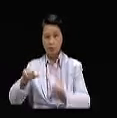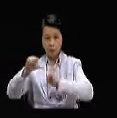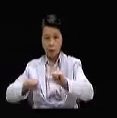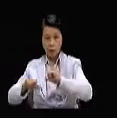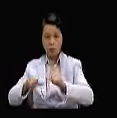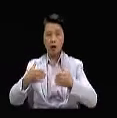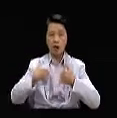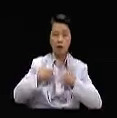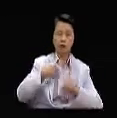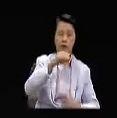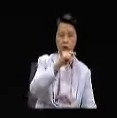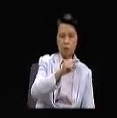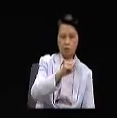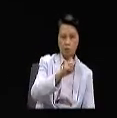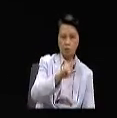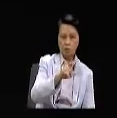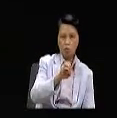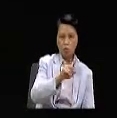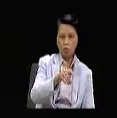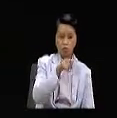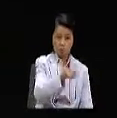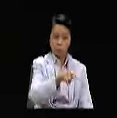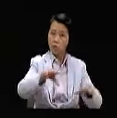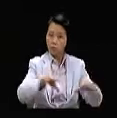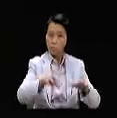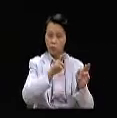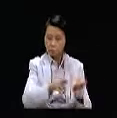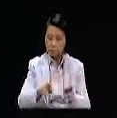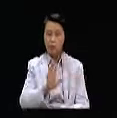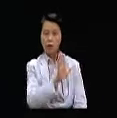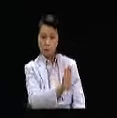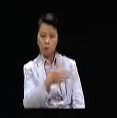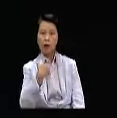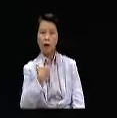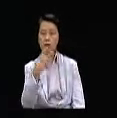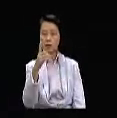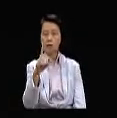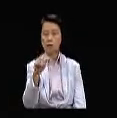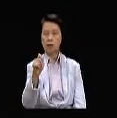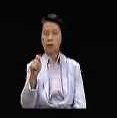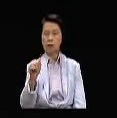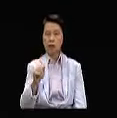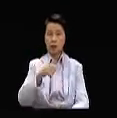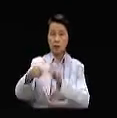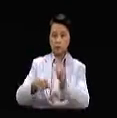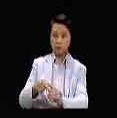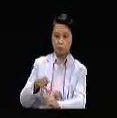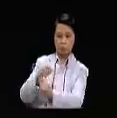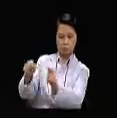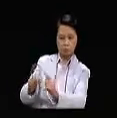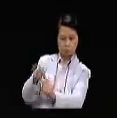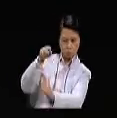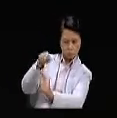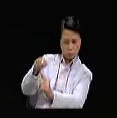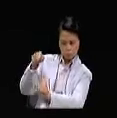yang membuat perancangan dan mereka sudah mempunyai data-data tentang hotspot dan